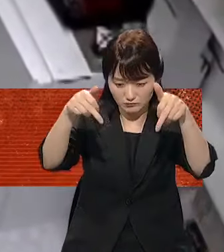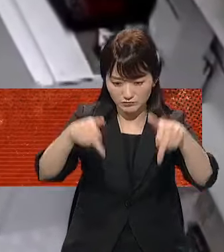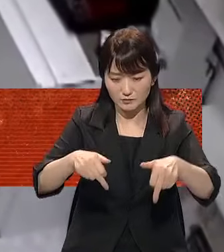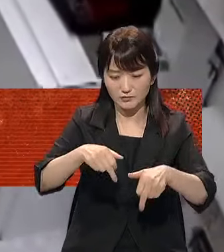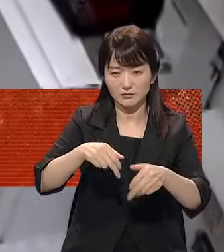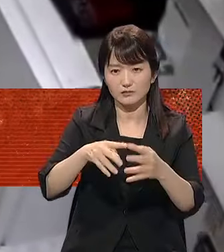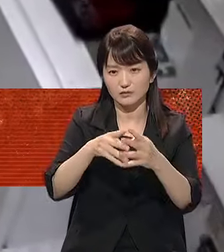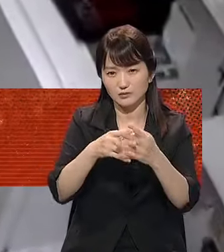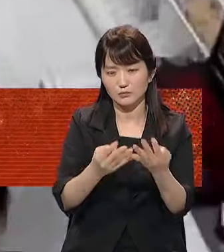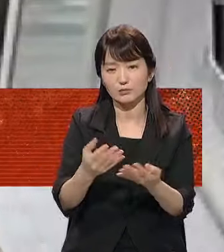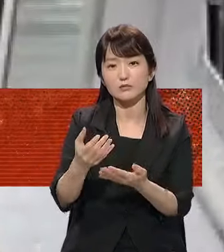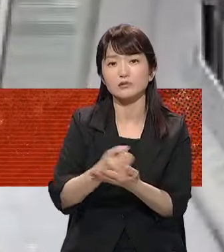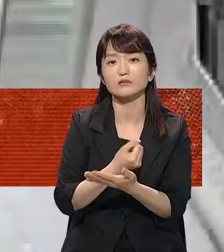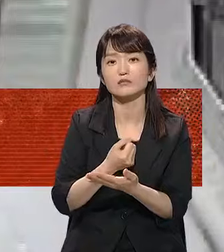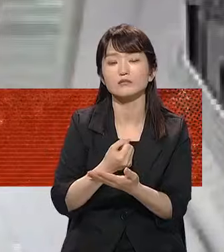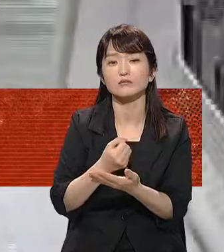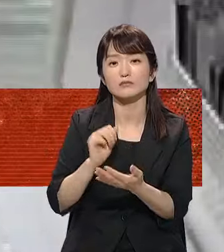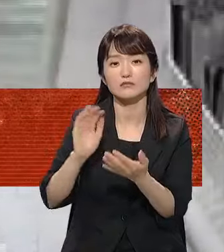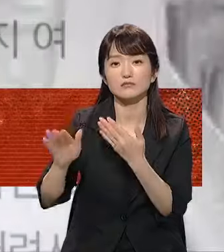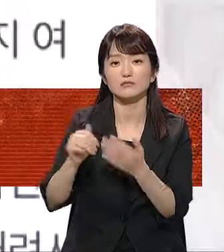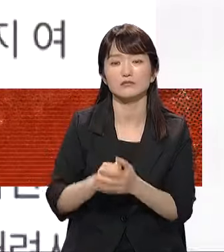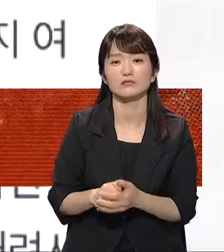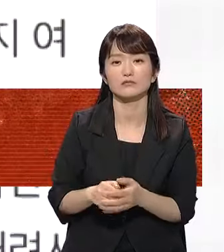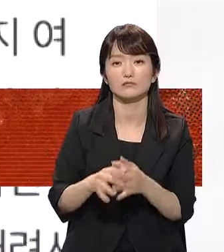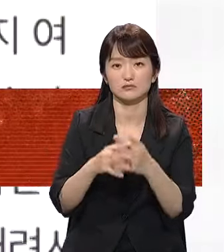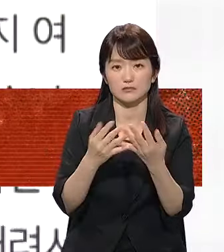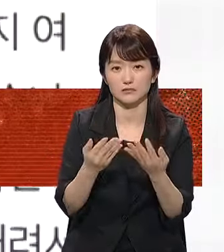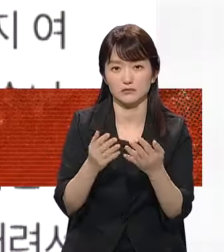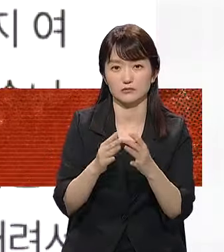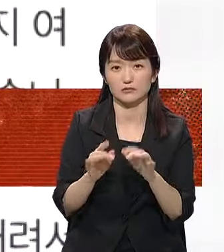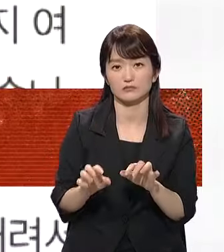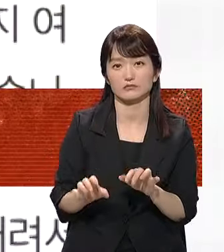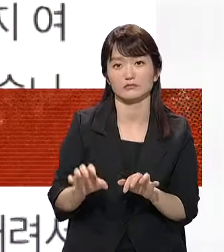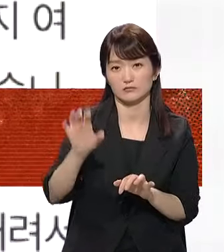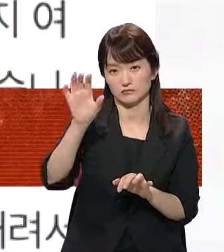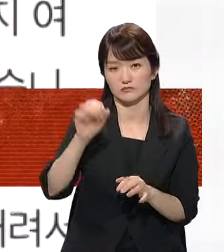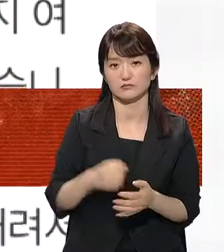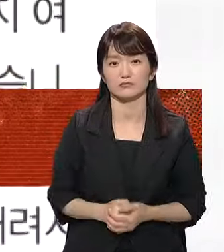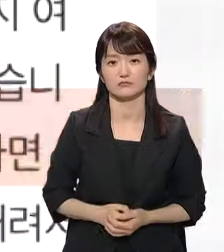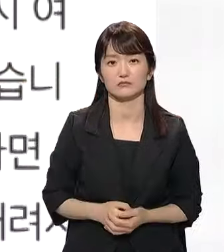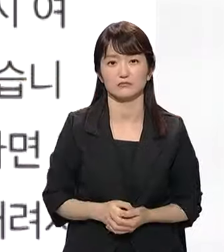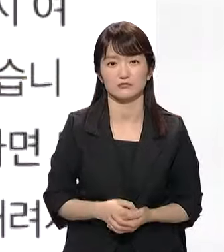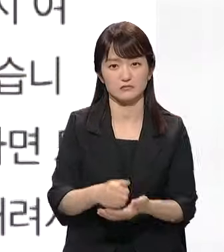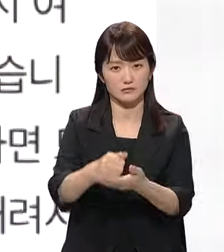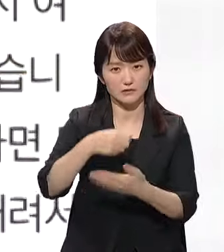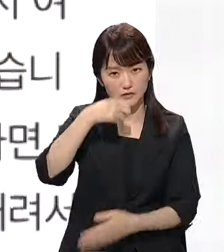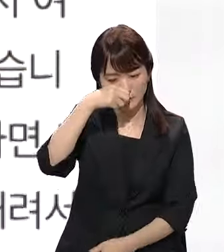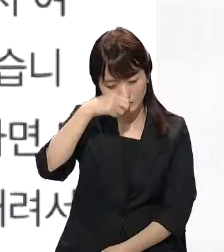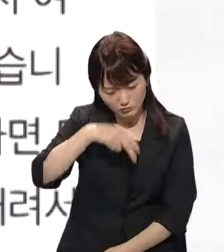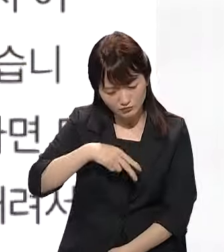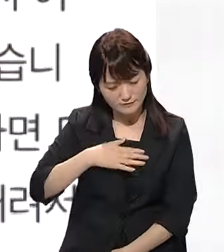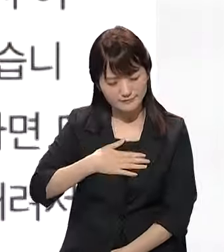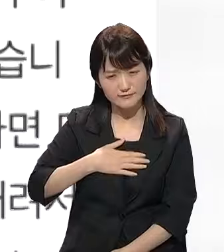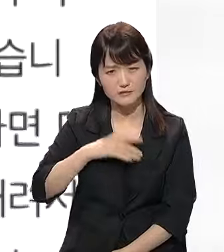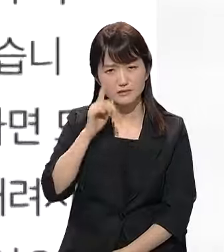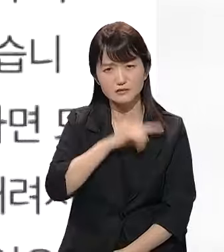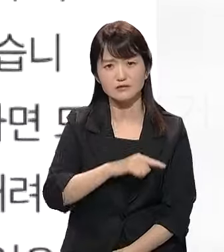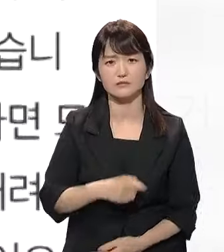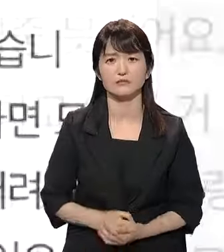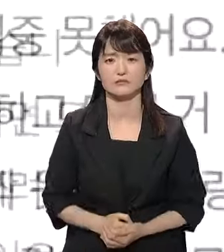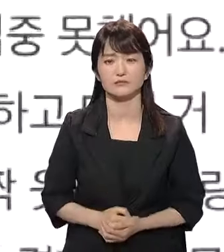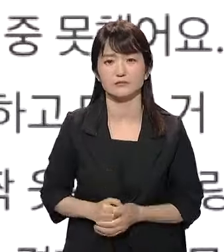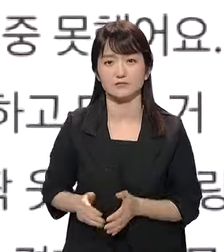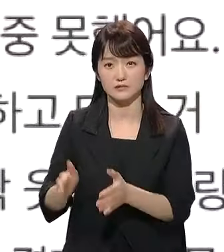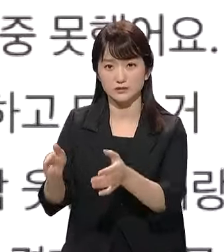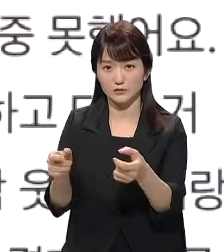갔다고 합니다 그 이후이 손님이 영수증 리뷰를 작성했는데요 왜 손님한테 환물시나 불쾌하다서 대로변에 놔줄 수 있나